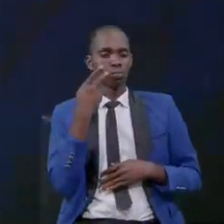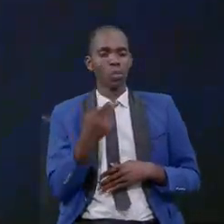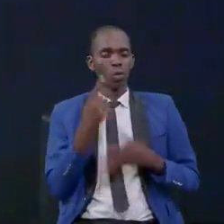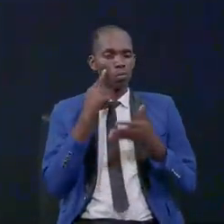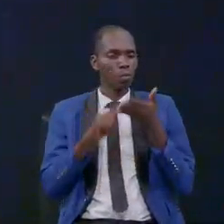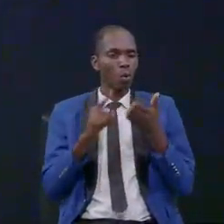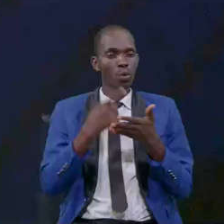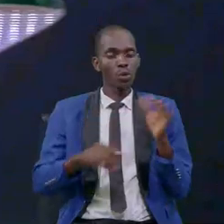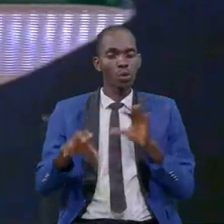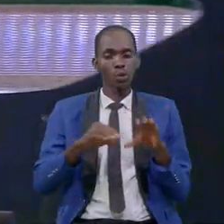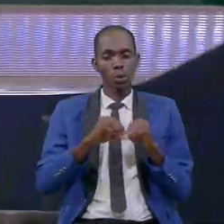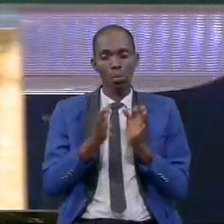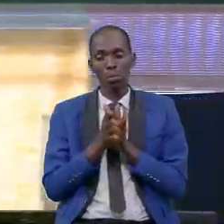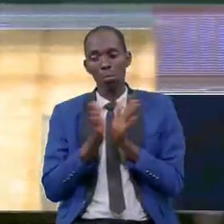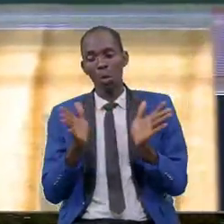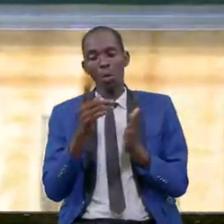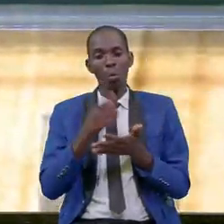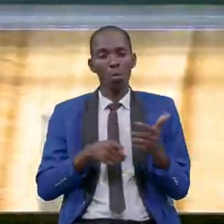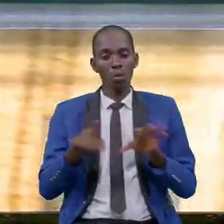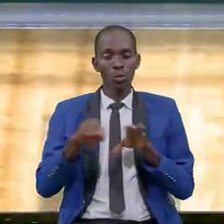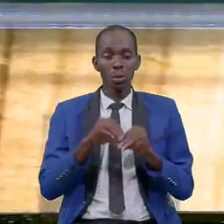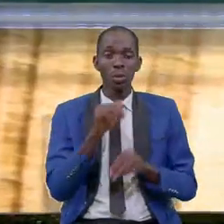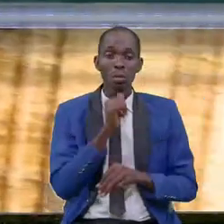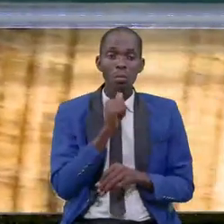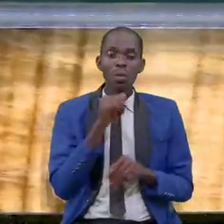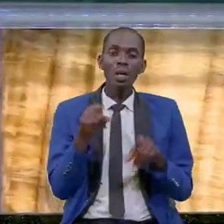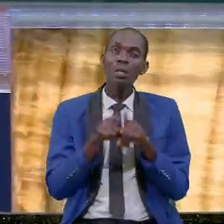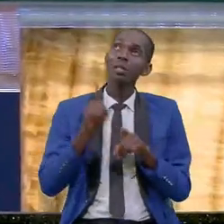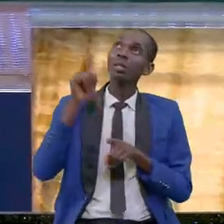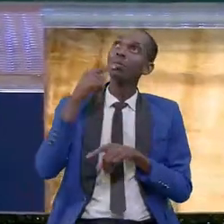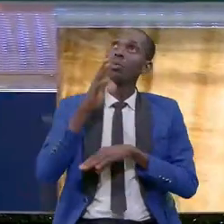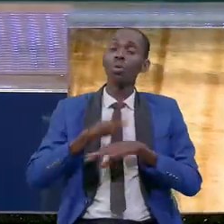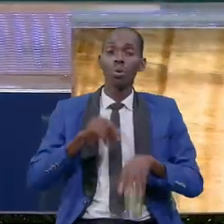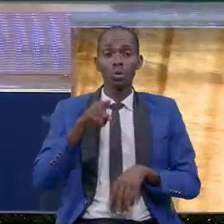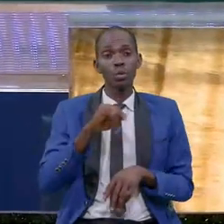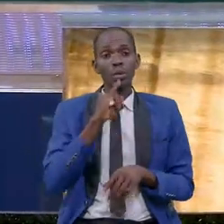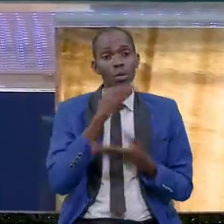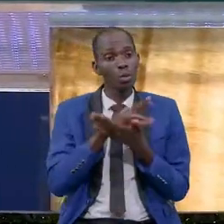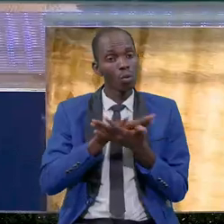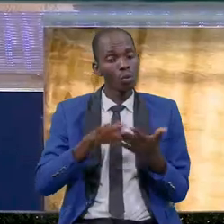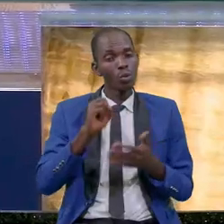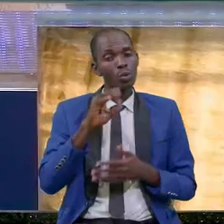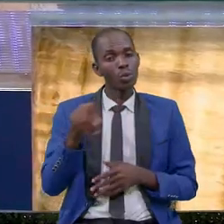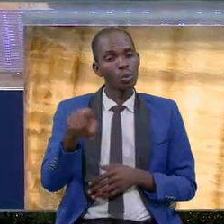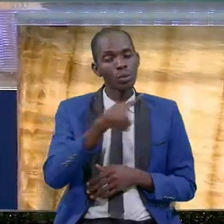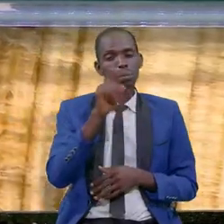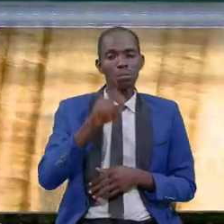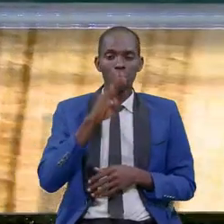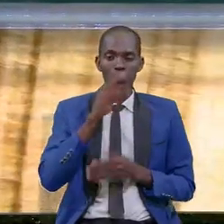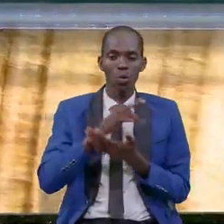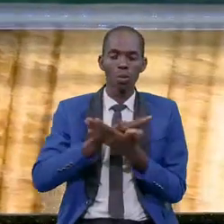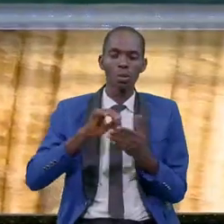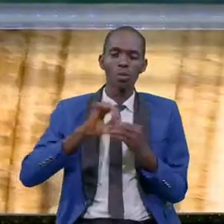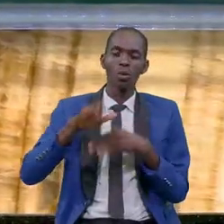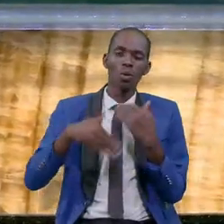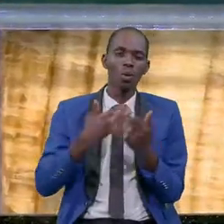public et en privé. Et puisque celui qui vous a appelé saint, vous aussi soyez saint dans toute votre